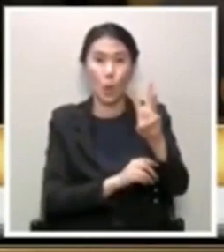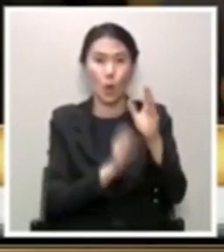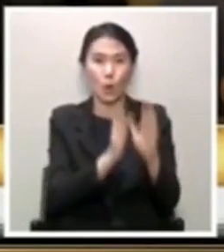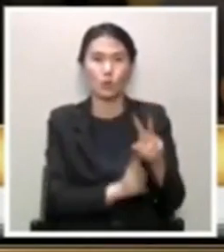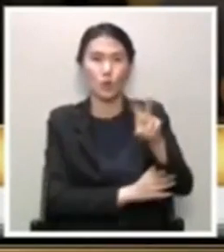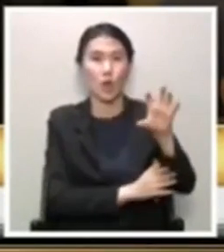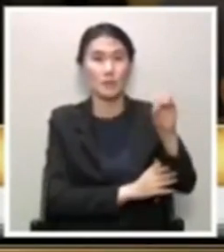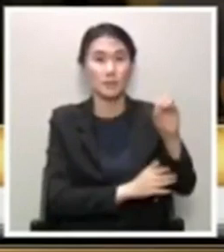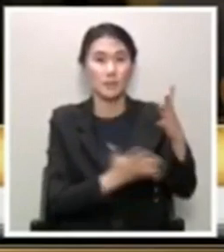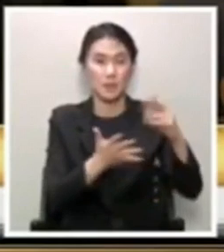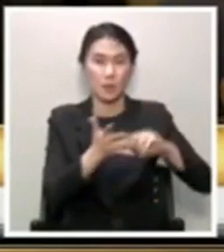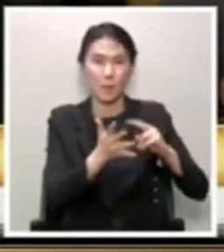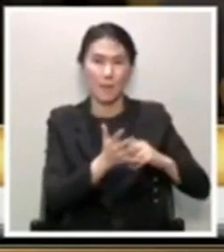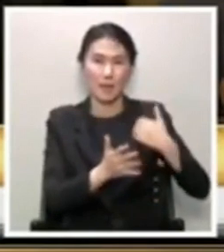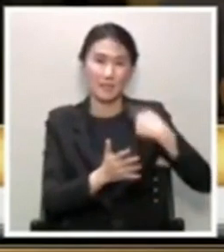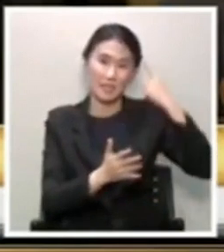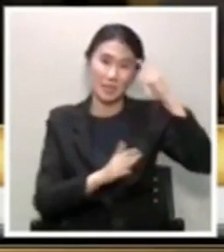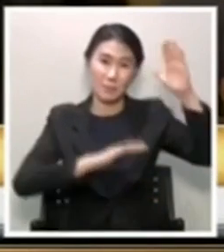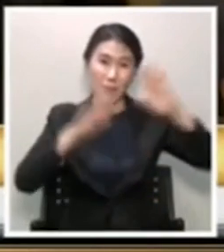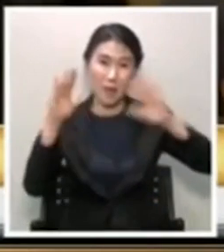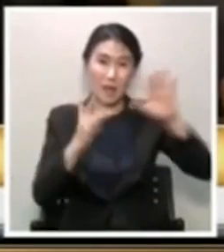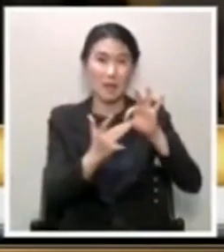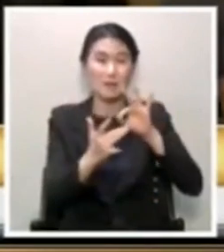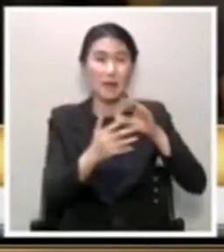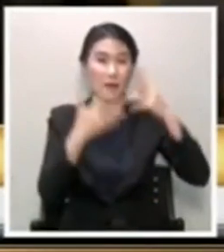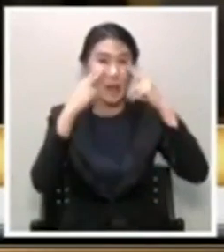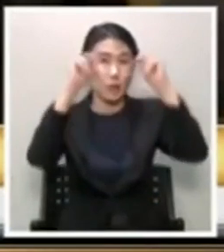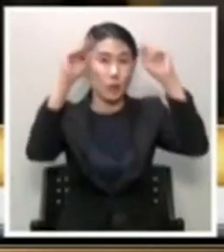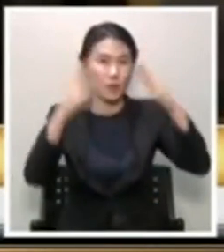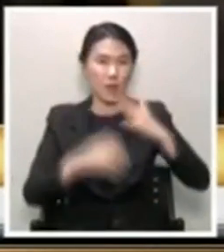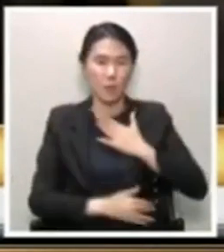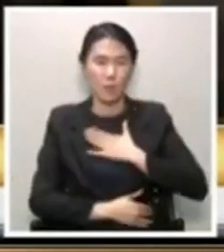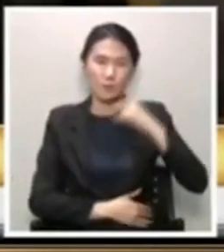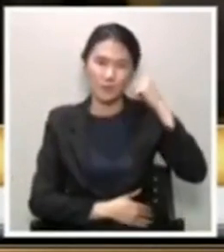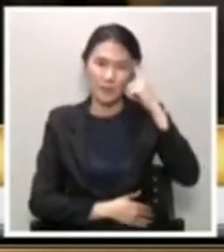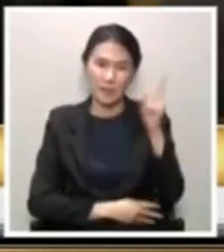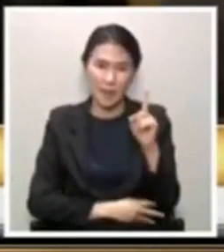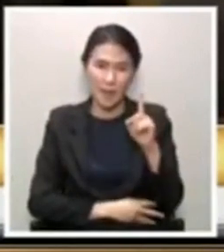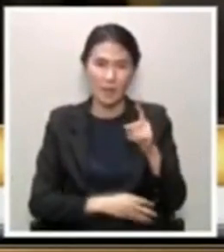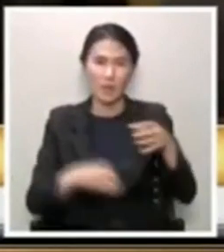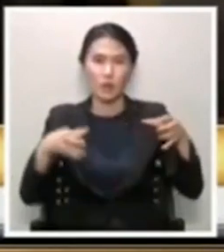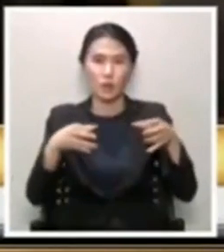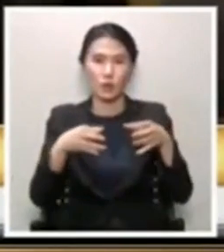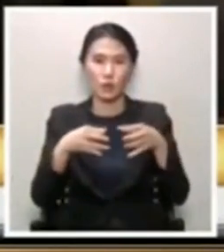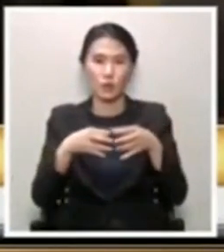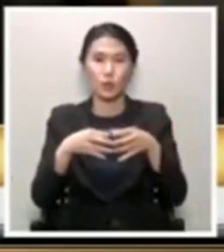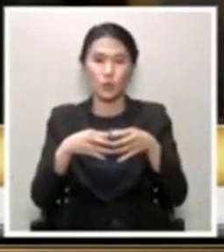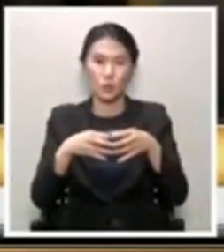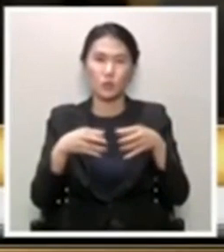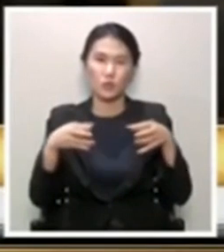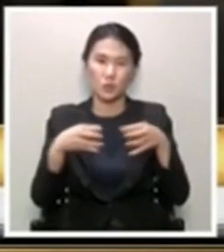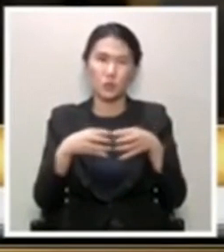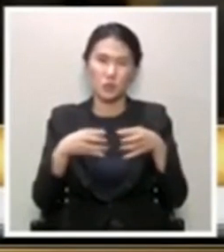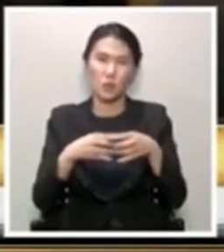คนจากการแต่งตั้งมาโหวตนายกรัฐมนตรีผมเชื่ออย่างสุจริตใจจริงๆนะครับว่าพรรคการเมืองอันดับที่1จะจัดตั้งรัฐบาลได้สําเร็